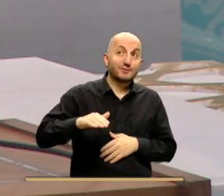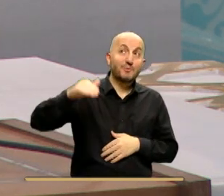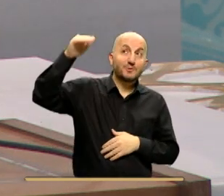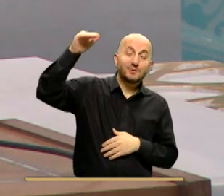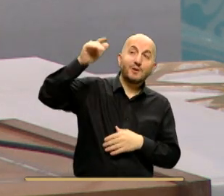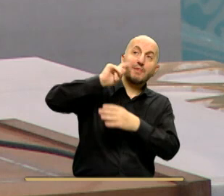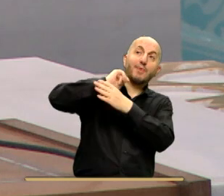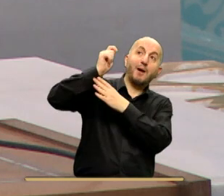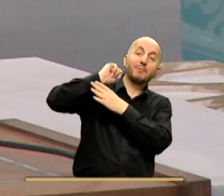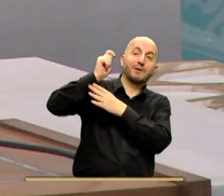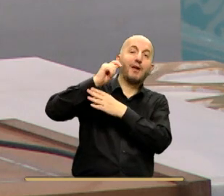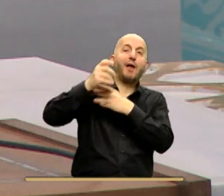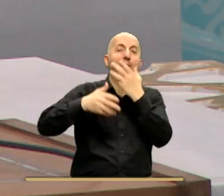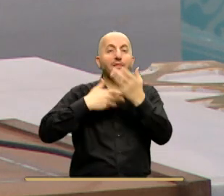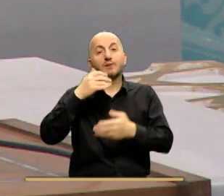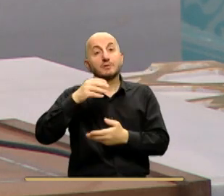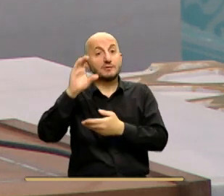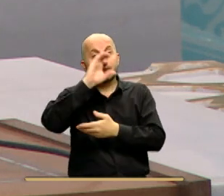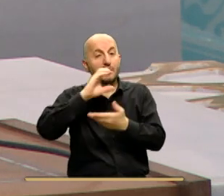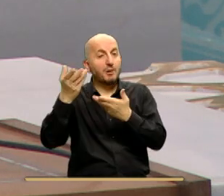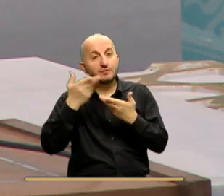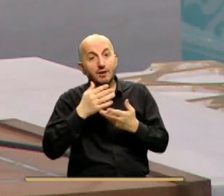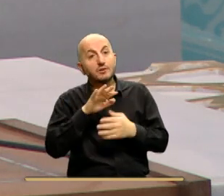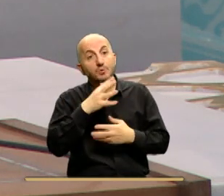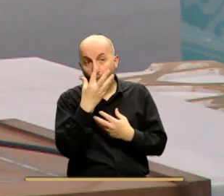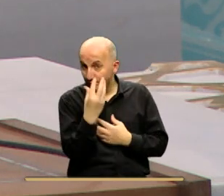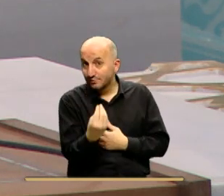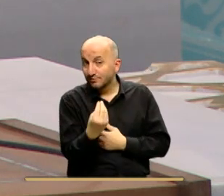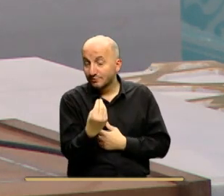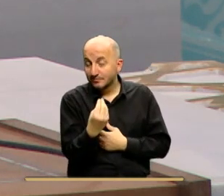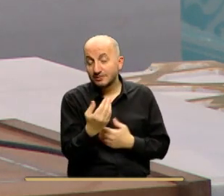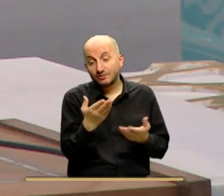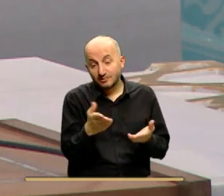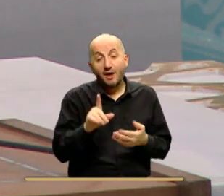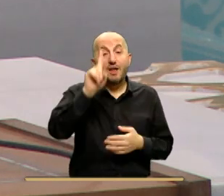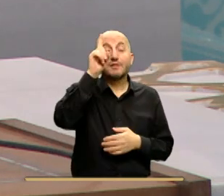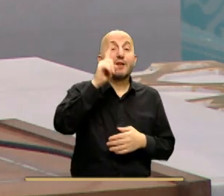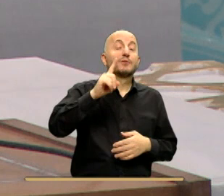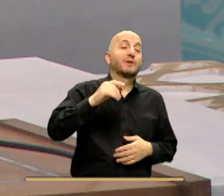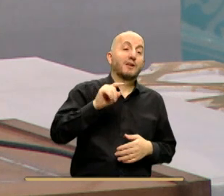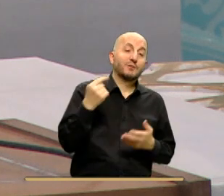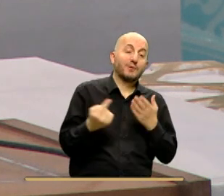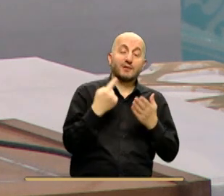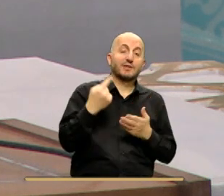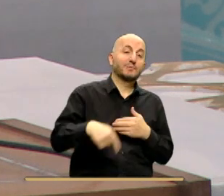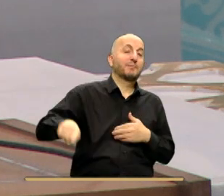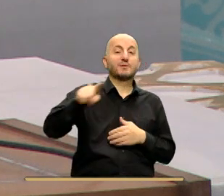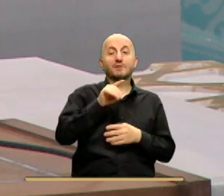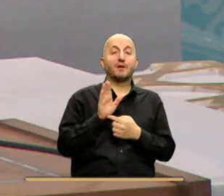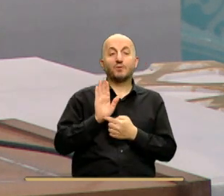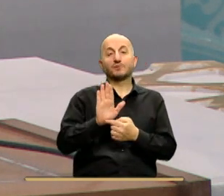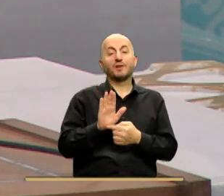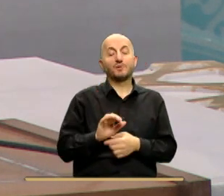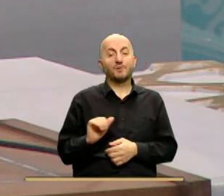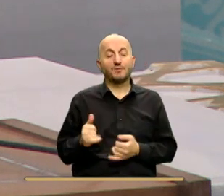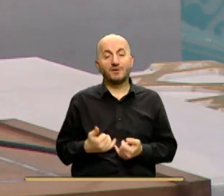büyüğe tebliği, daveti, Hakk'a çağrısı olabilir. İşte Allah Celle Celaluhu bunu Kur'an'da bize öyle gösteriyor